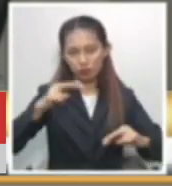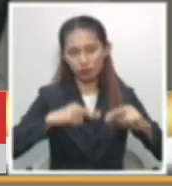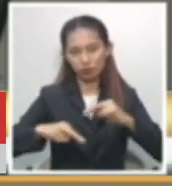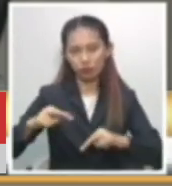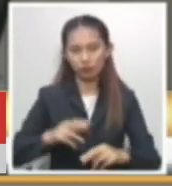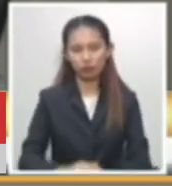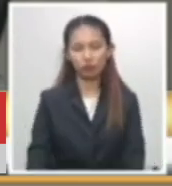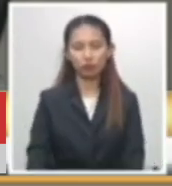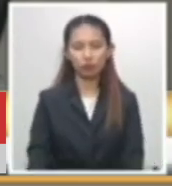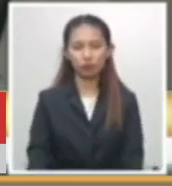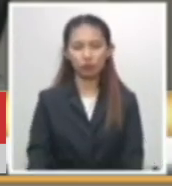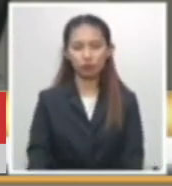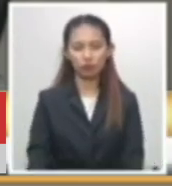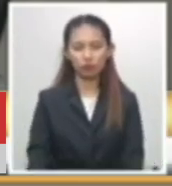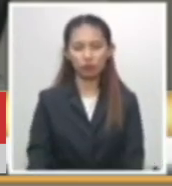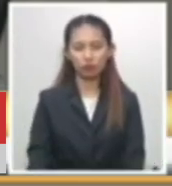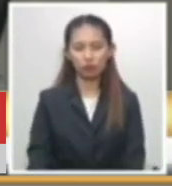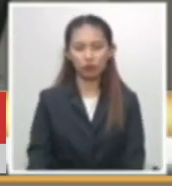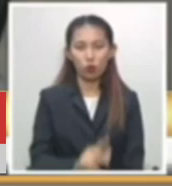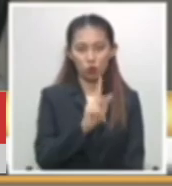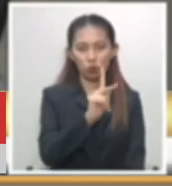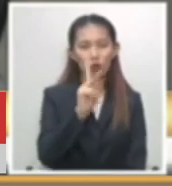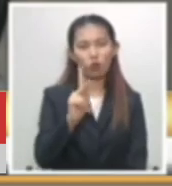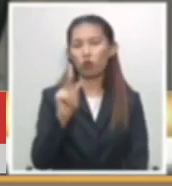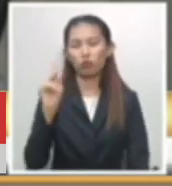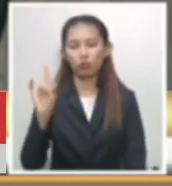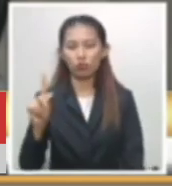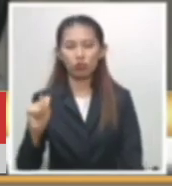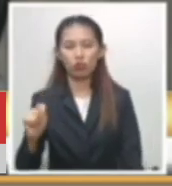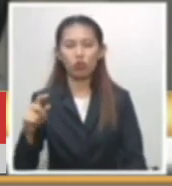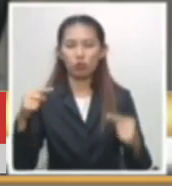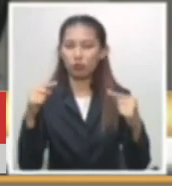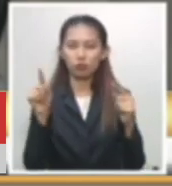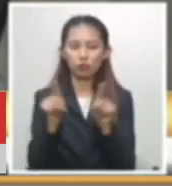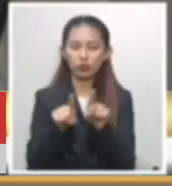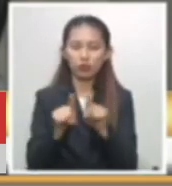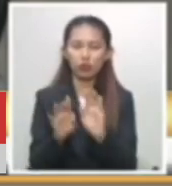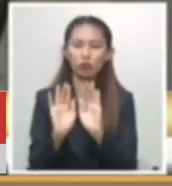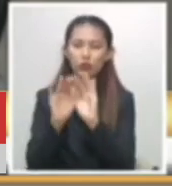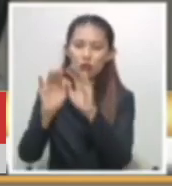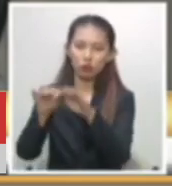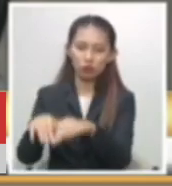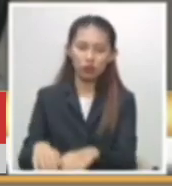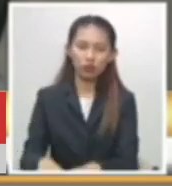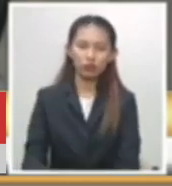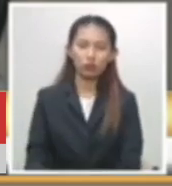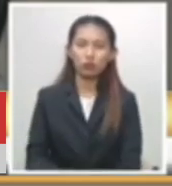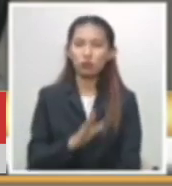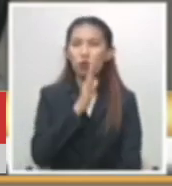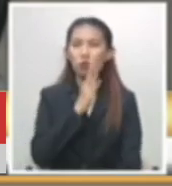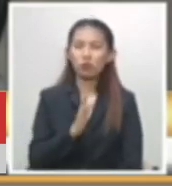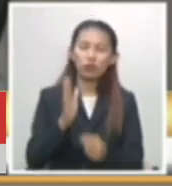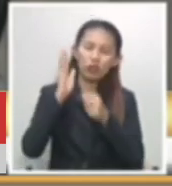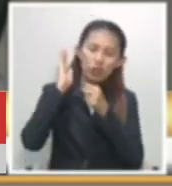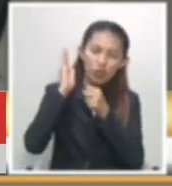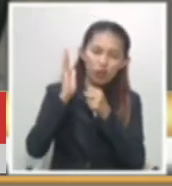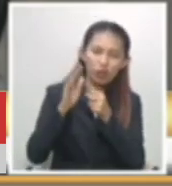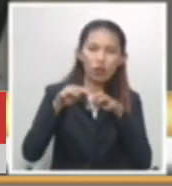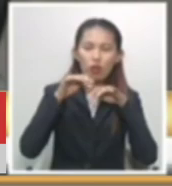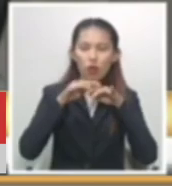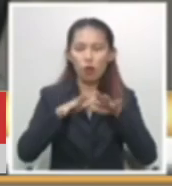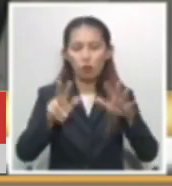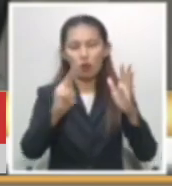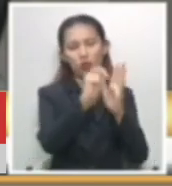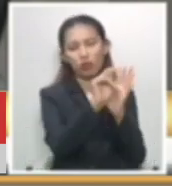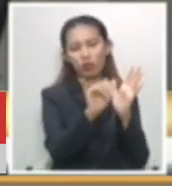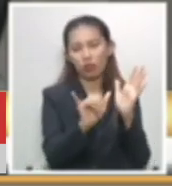ด้วยนะครับกกต.ชอบขู่รักพรรคการเมืองเวลาแถลงนโยบายเขียนนโยบายต้องบอกด้วยเอาเงินมาจาก